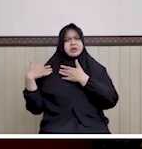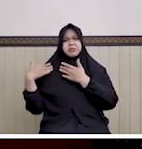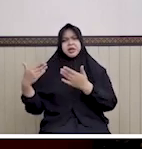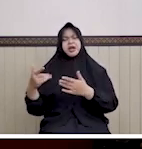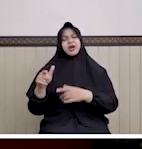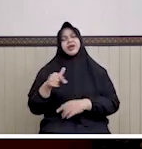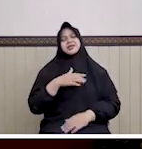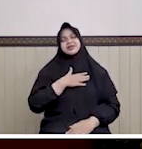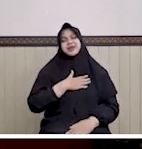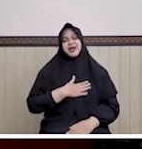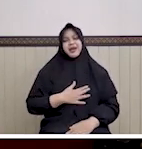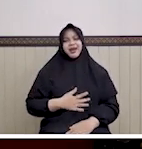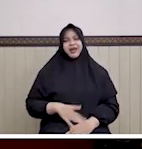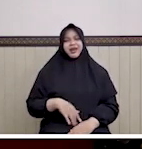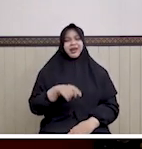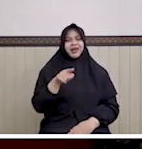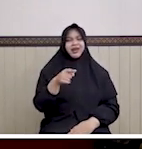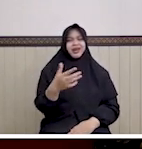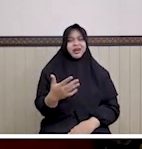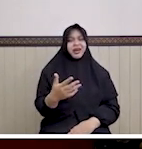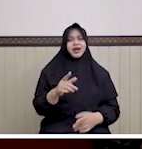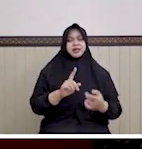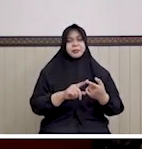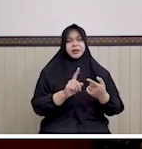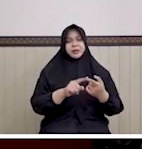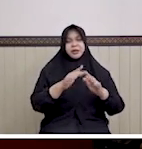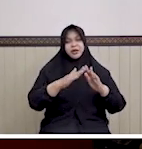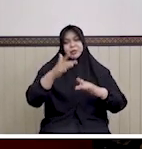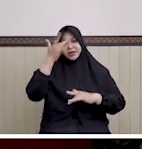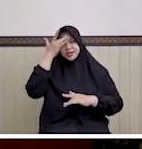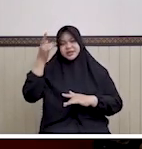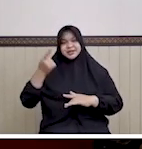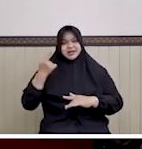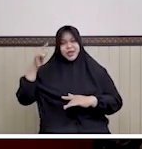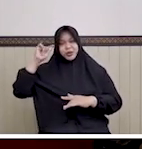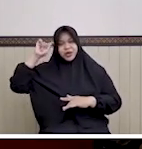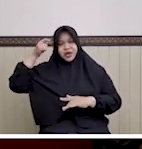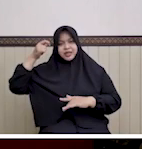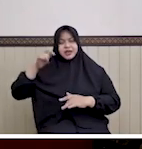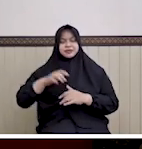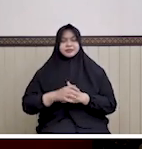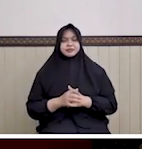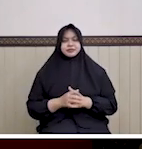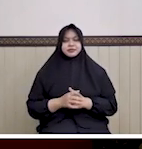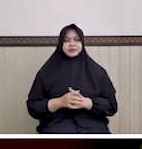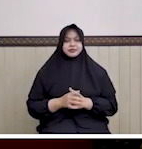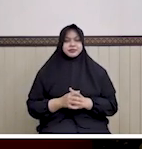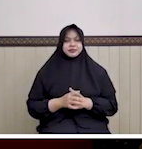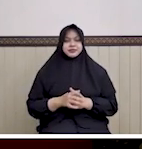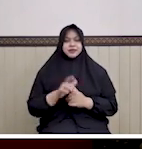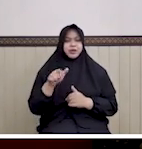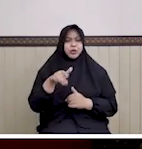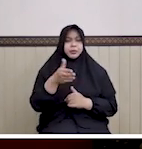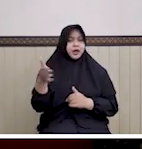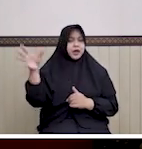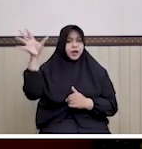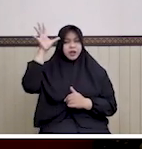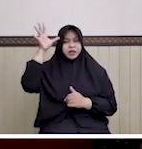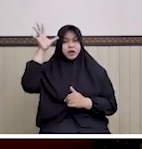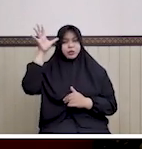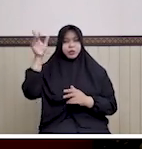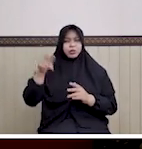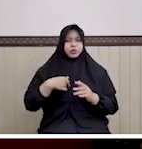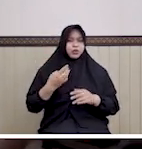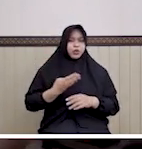kebersihan gitu ya maka temen-temen dari rumah sakit terlalu saya ingatkan iya iya karena mereka tidak tahu bahwa